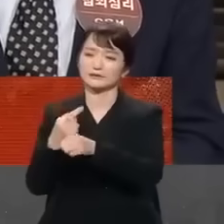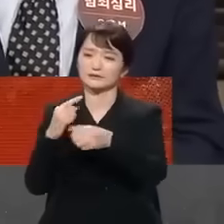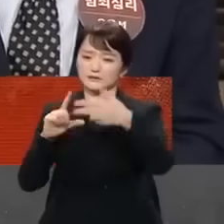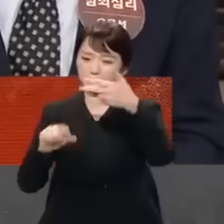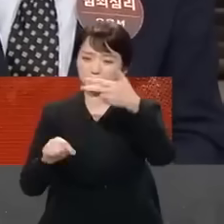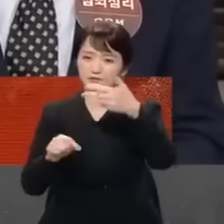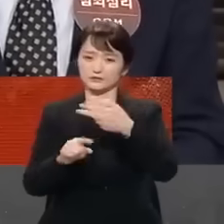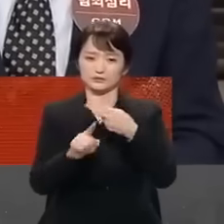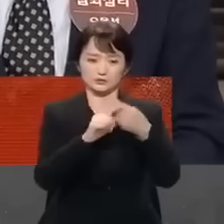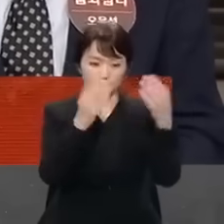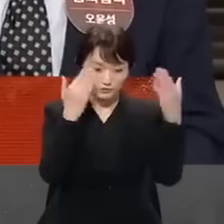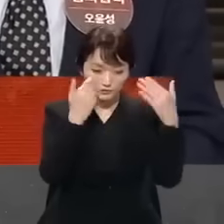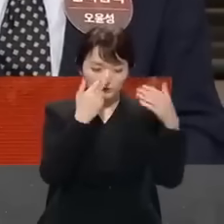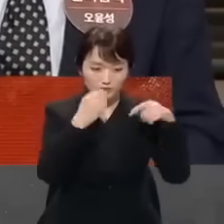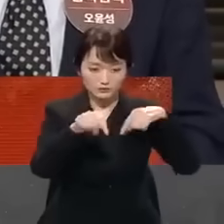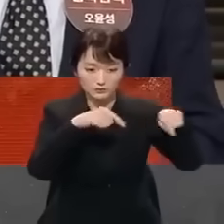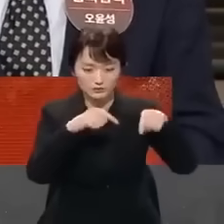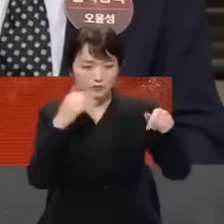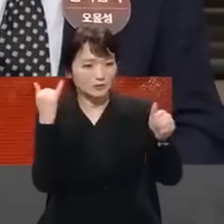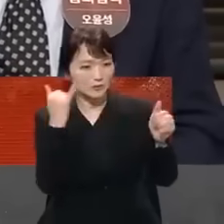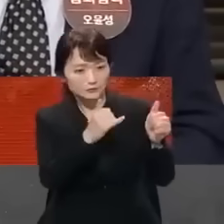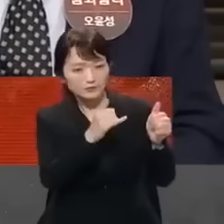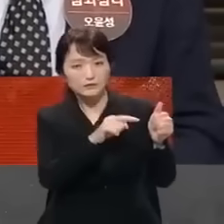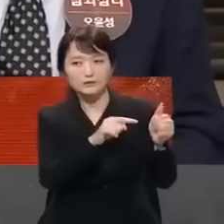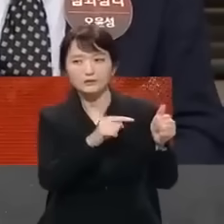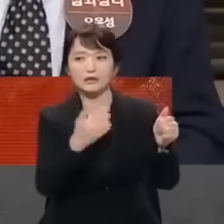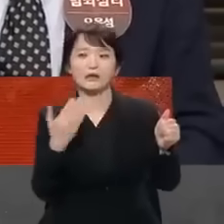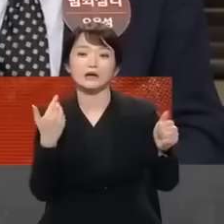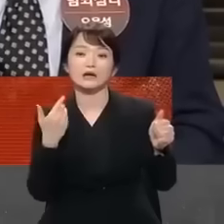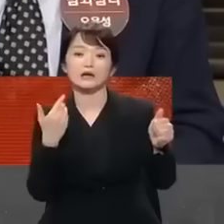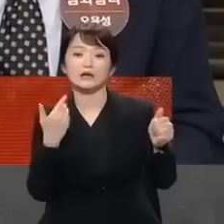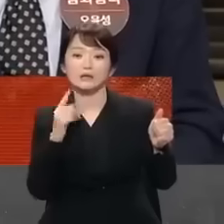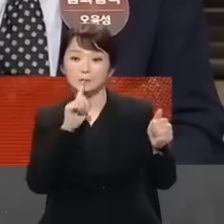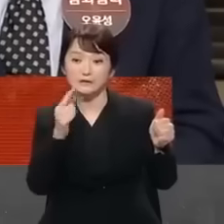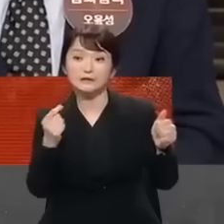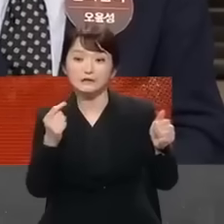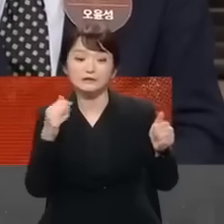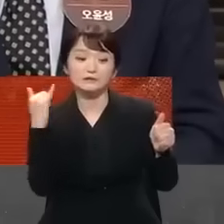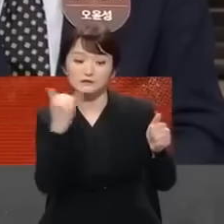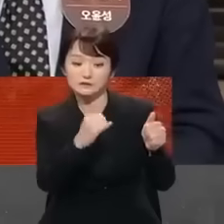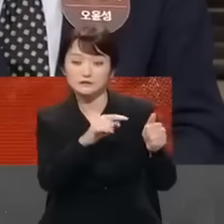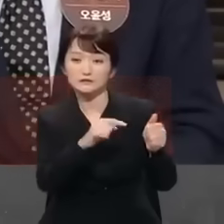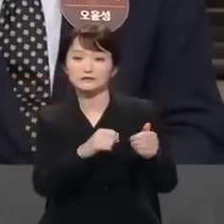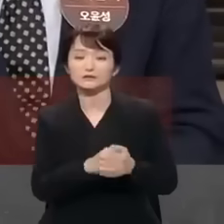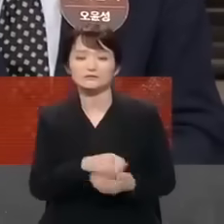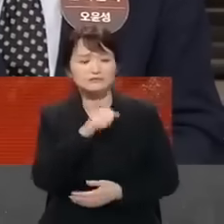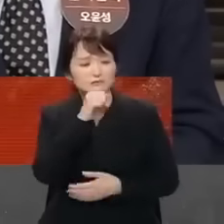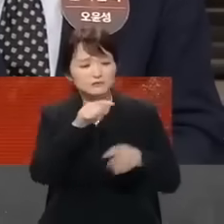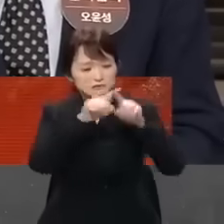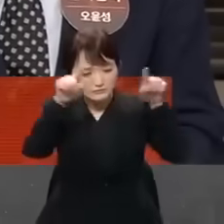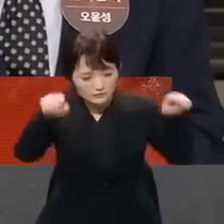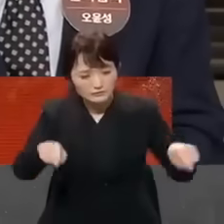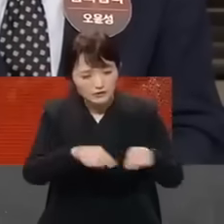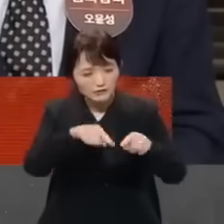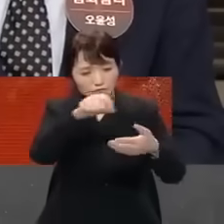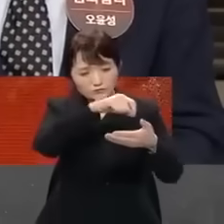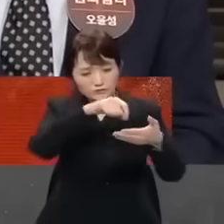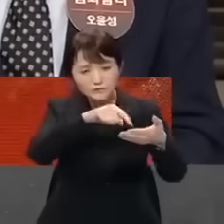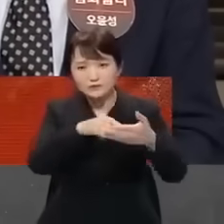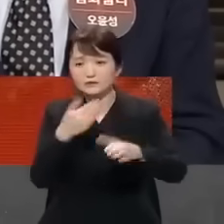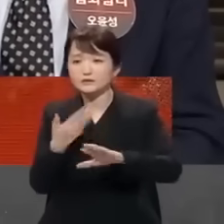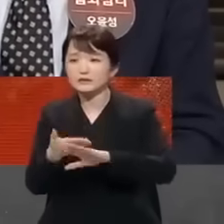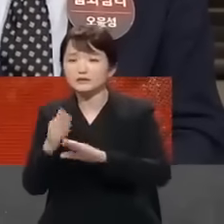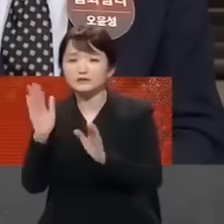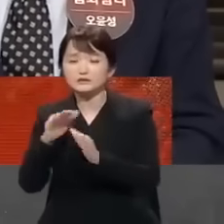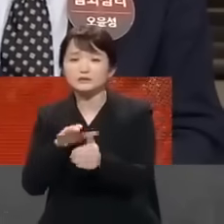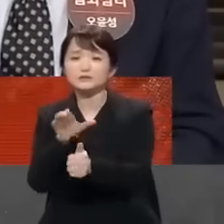중학교 코치에게여 연락을 해 가지고 아까 저런 식으로 얘기를 하는 거죠 야 왜 스코어보드 작성을 갖다가 어 다른 애가